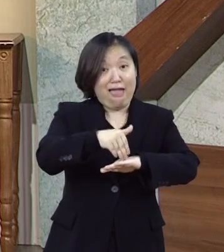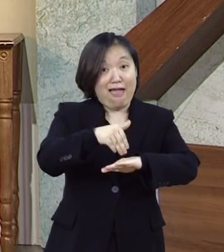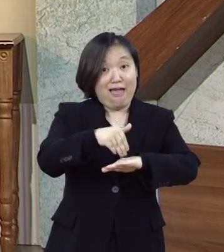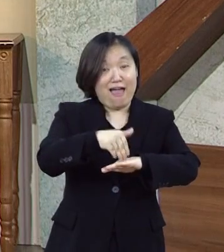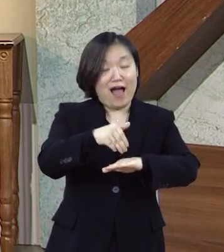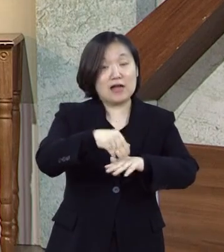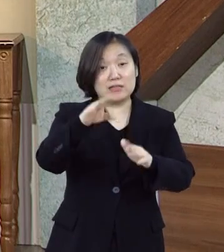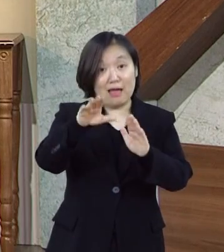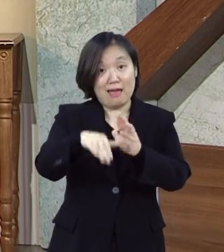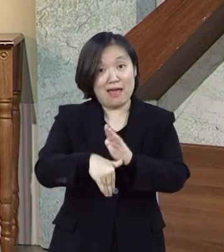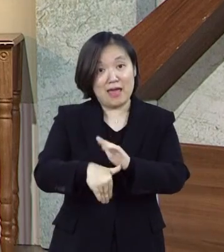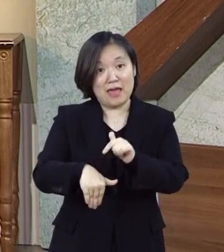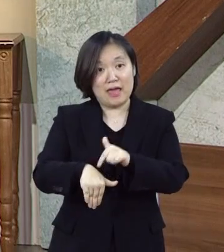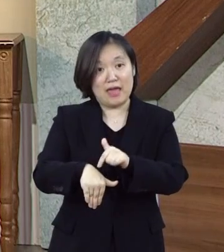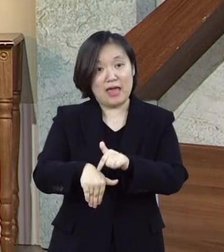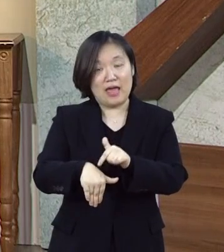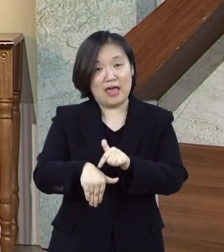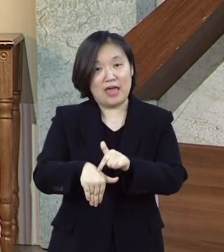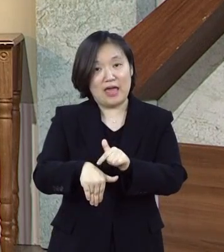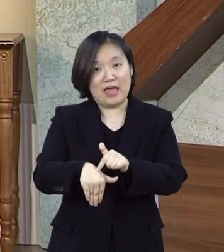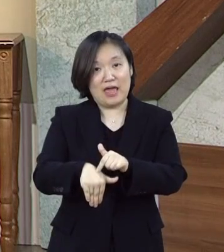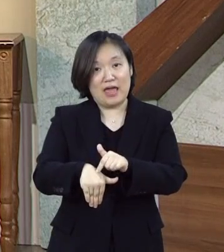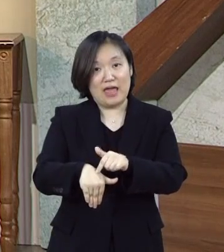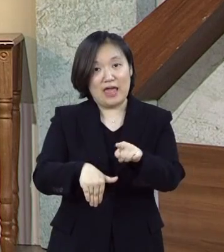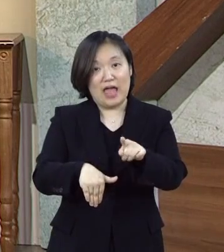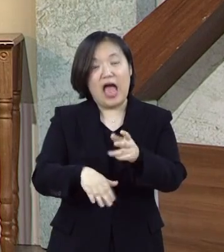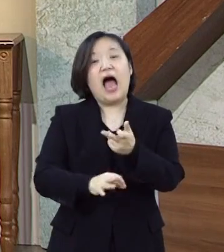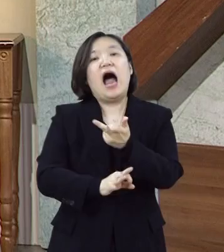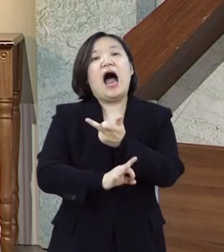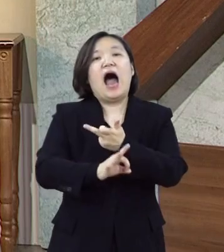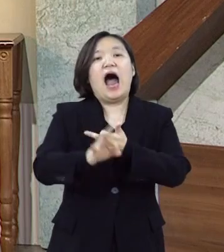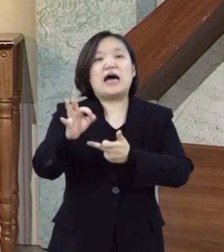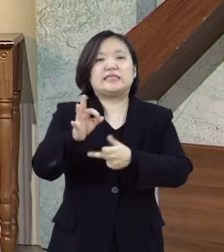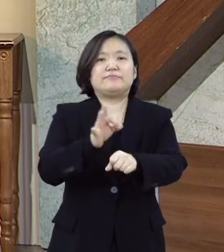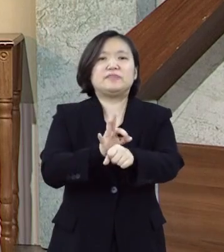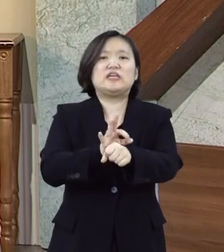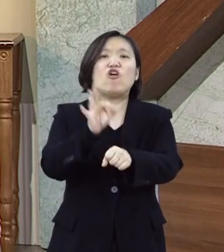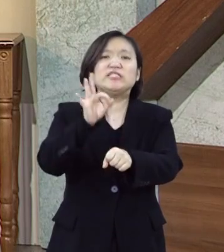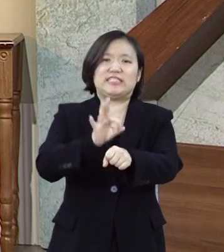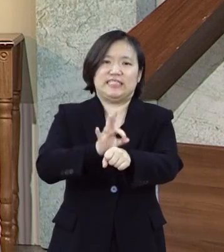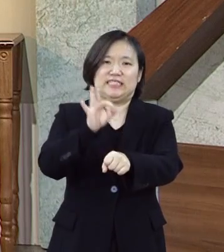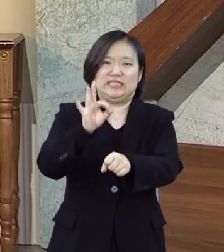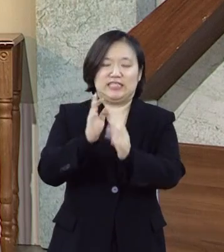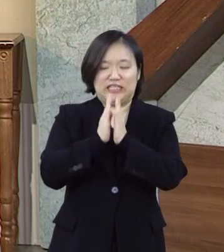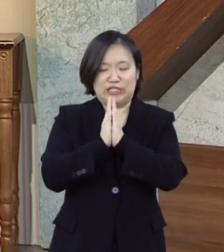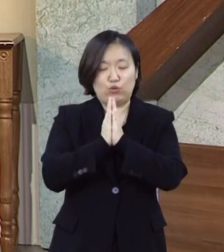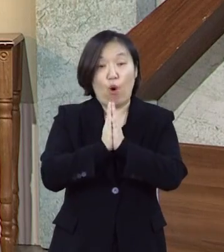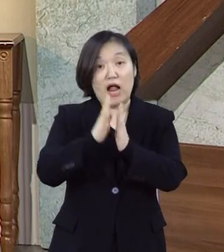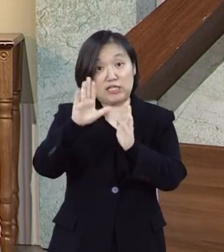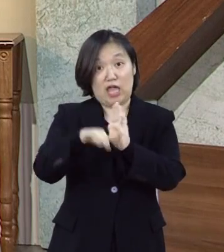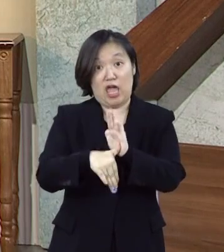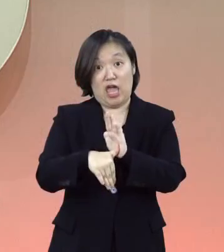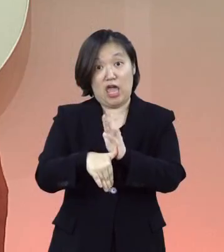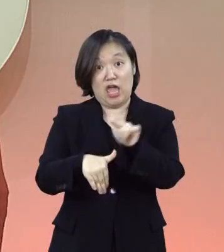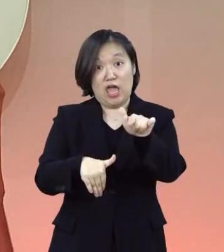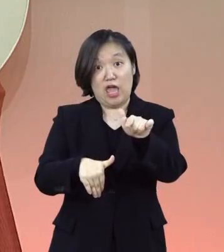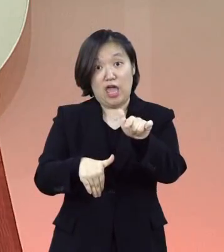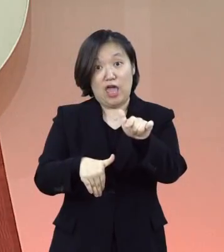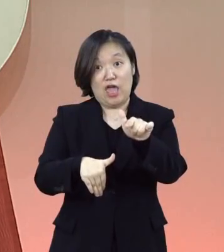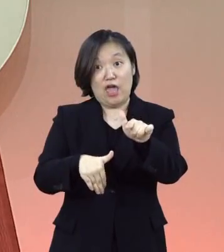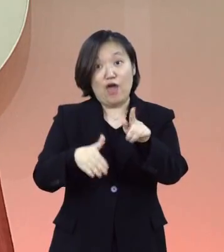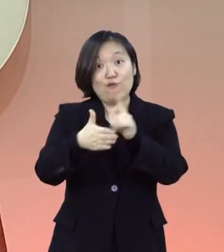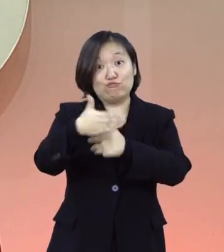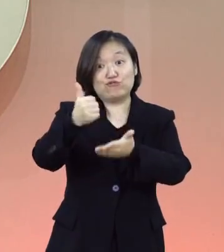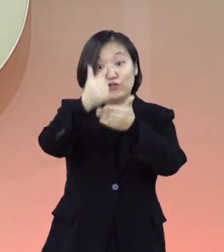다음날 사시불공 들어가려고 가사장사 믿고 법당에 딱 들어갔는데 불단에